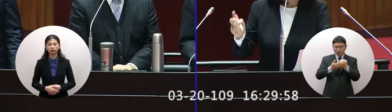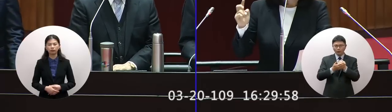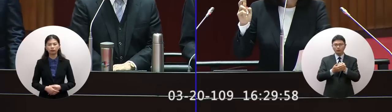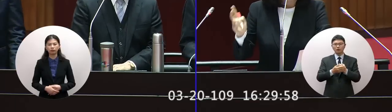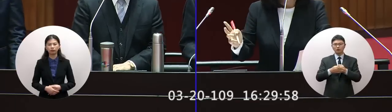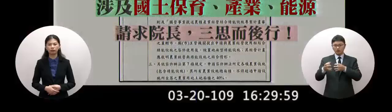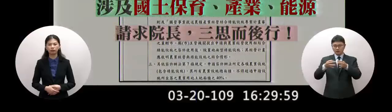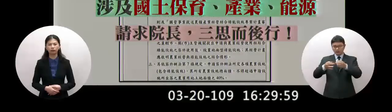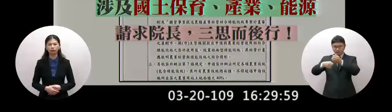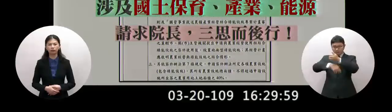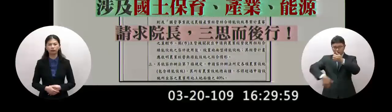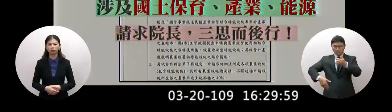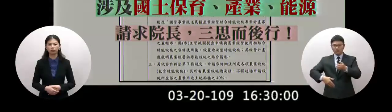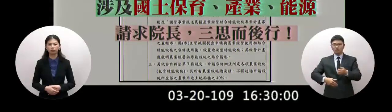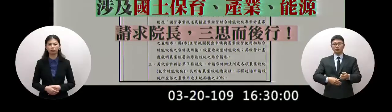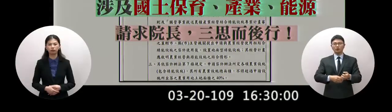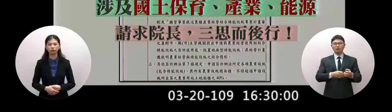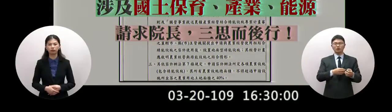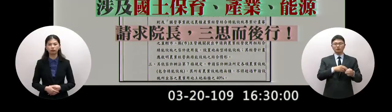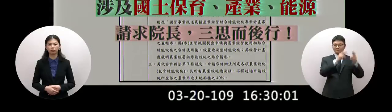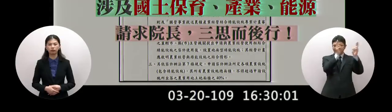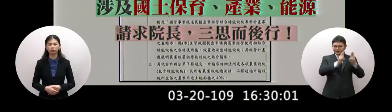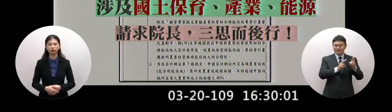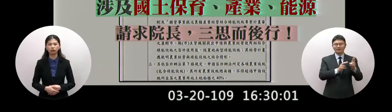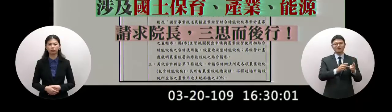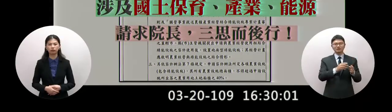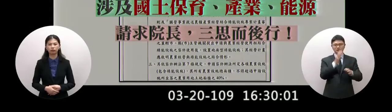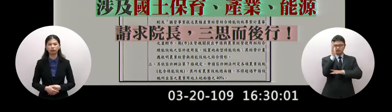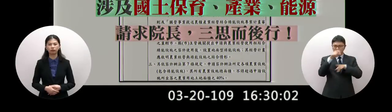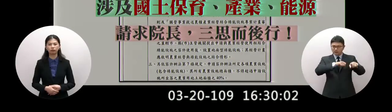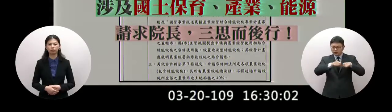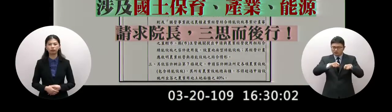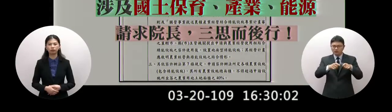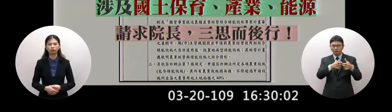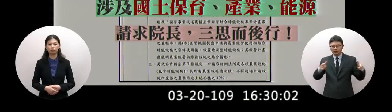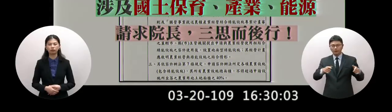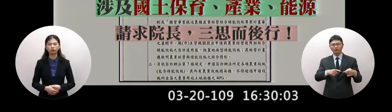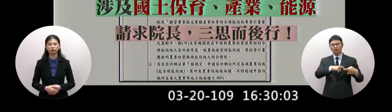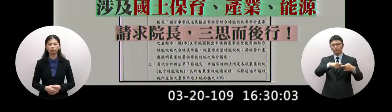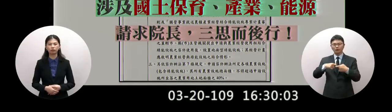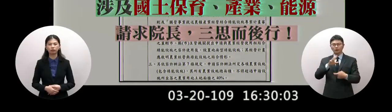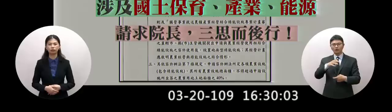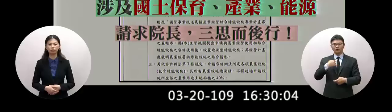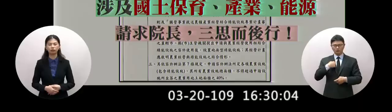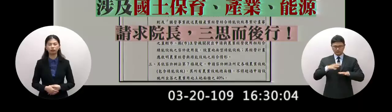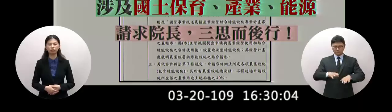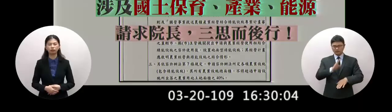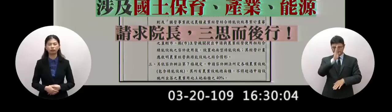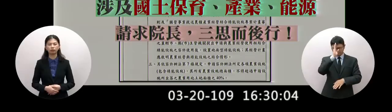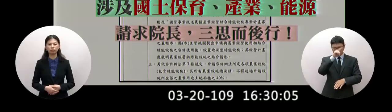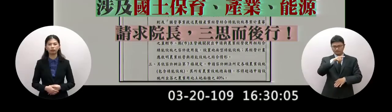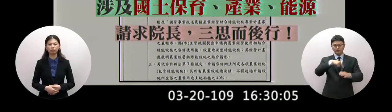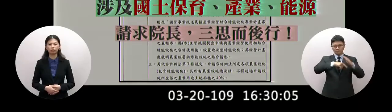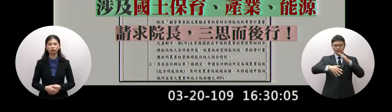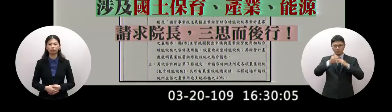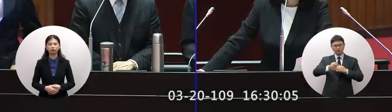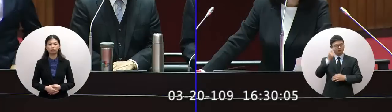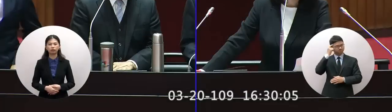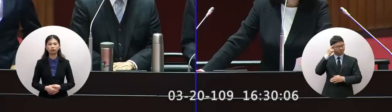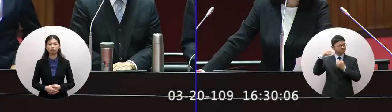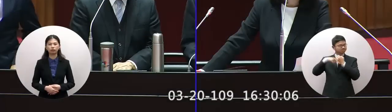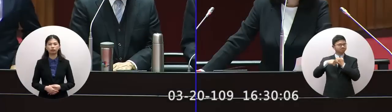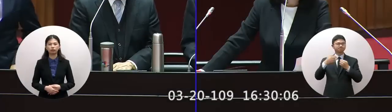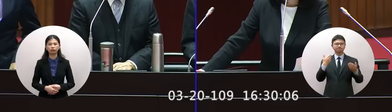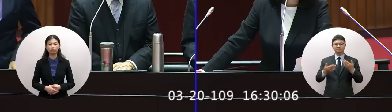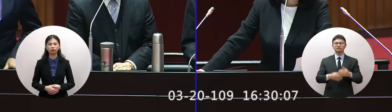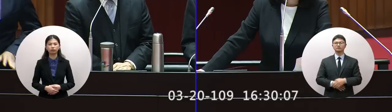业、能源等等重大的政策，我真的在这边要请命，我请院长您三思，